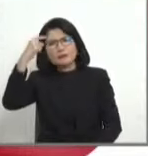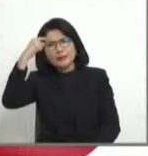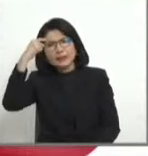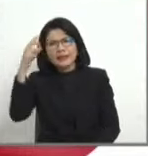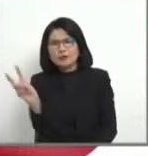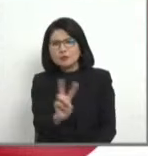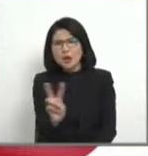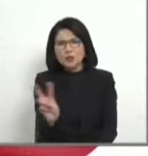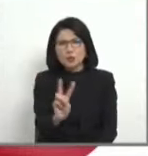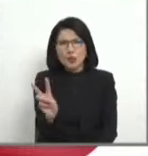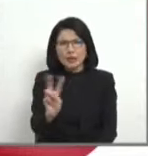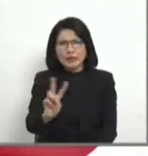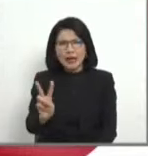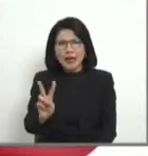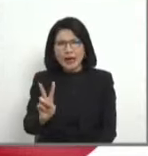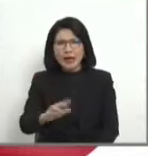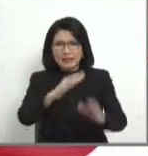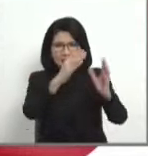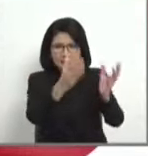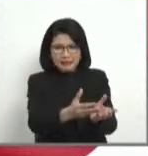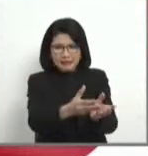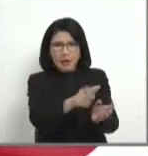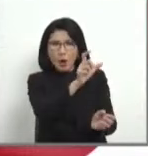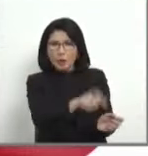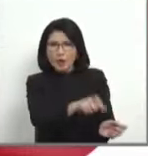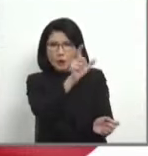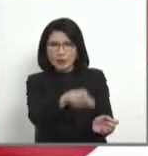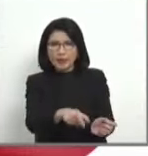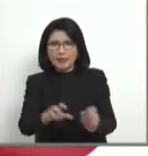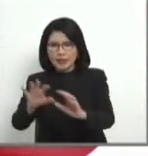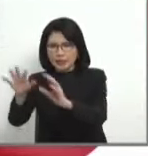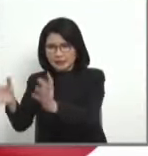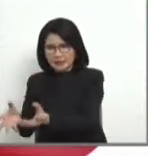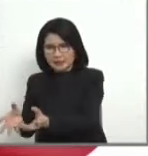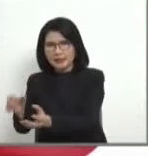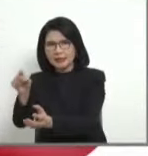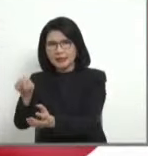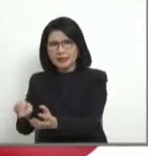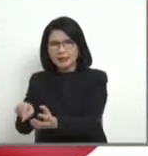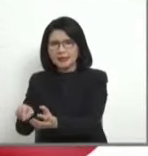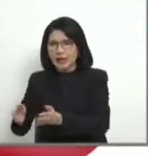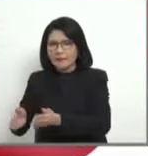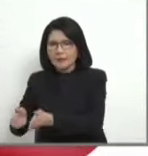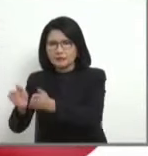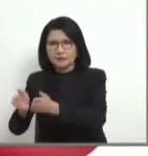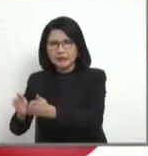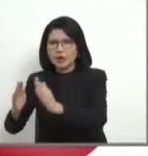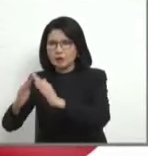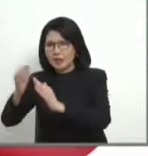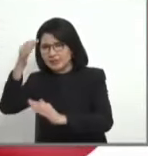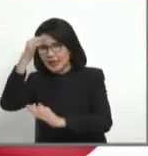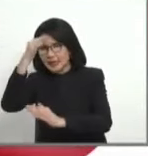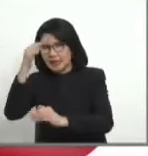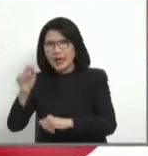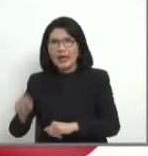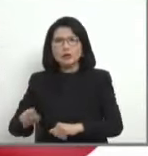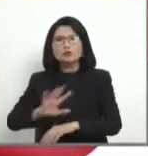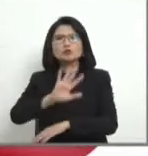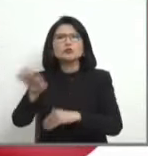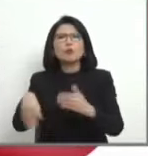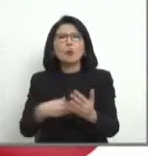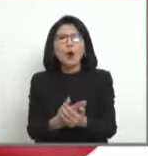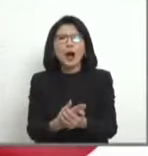Pak. Soft infrastructure, manusianya, hard infrastructure, dan jangan lupa itu semua